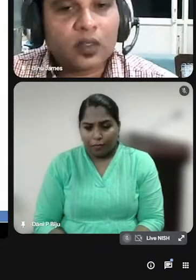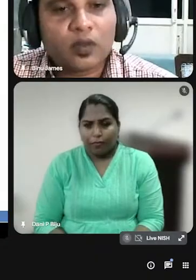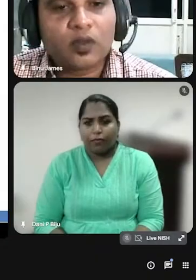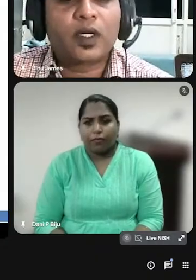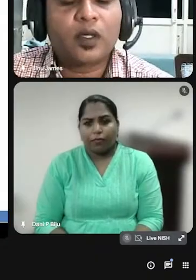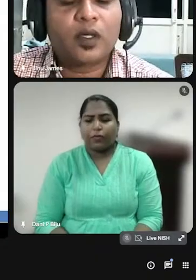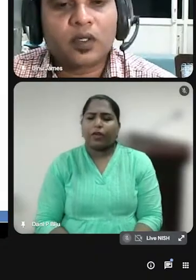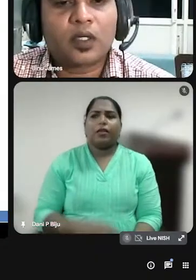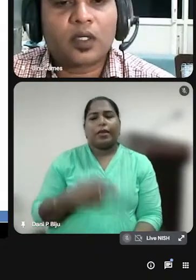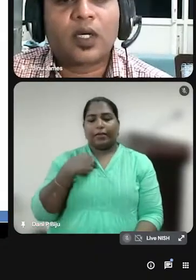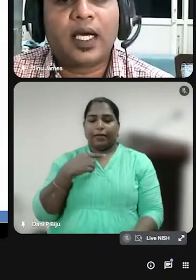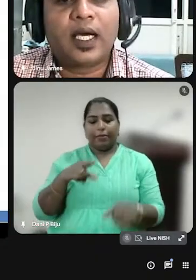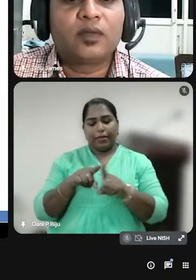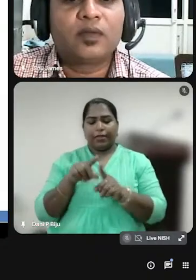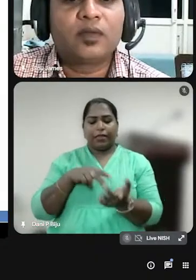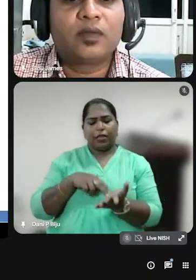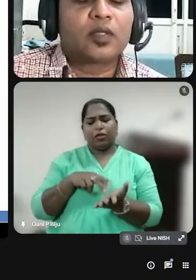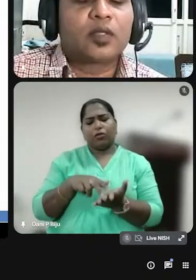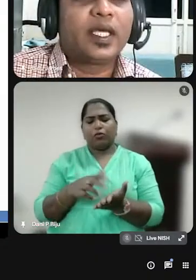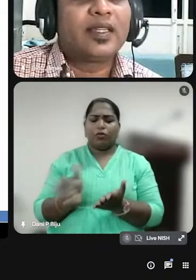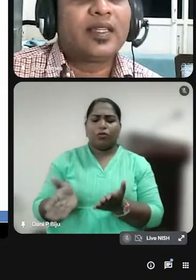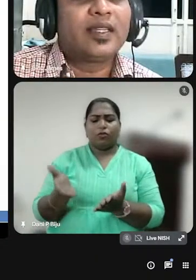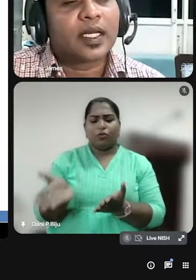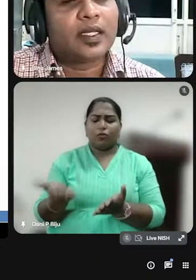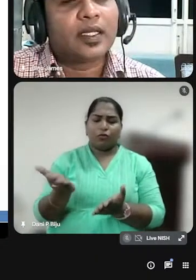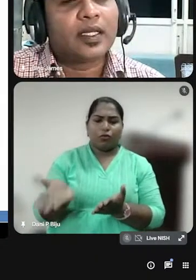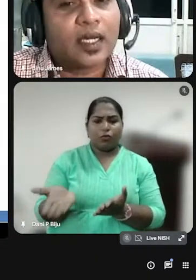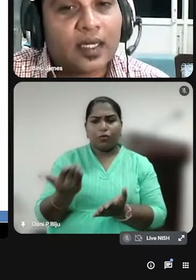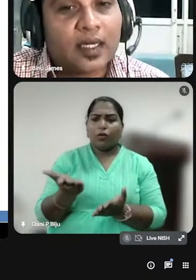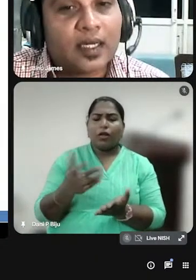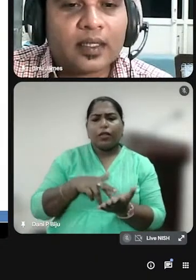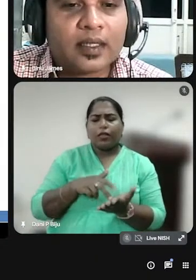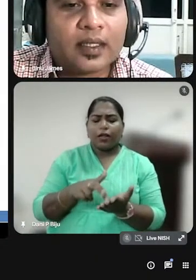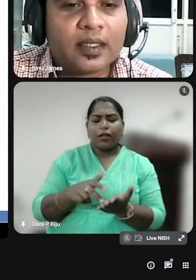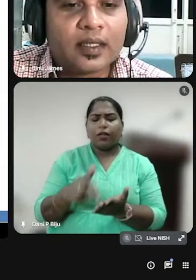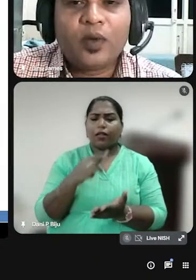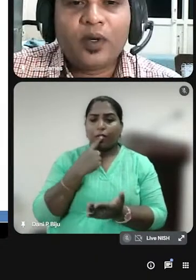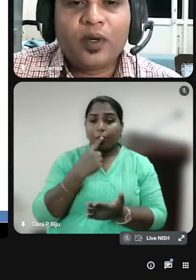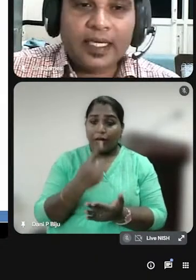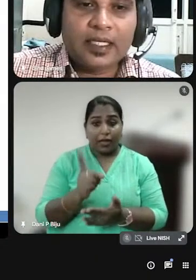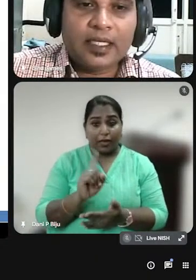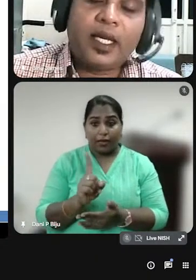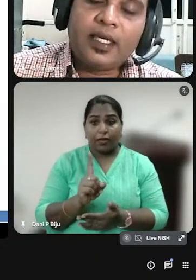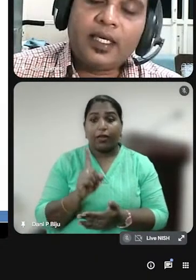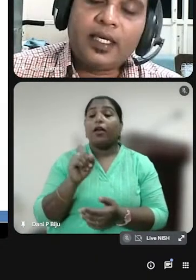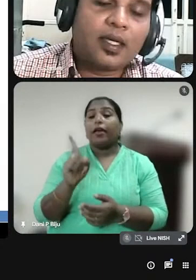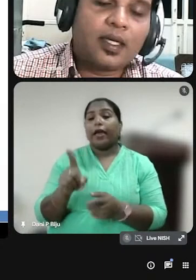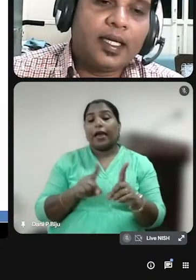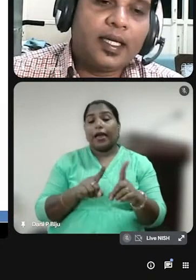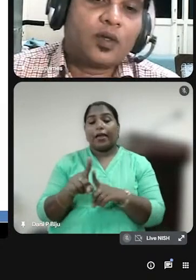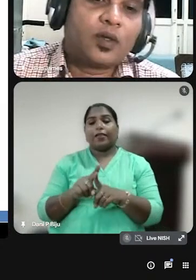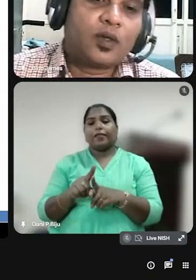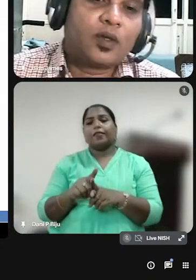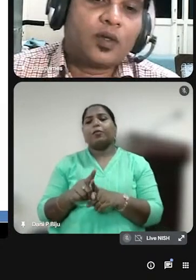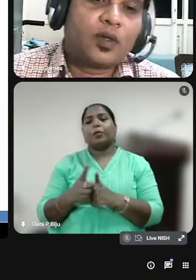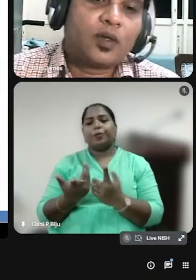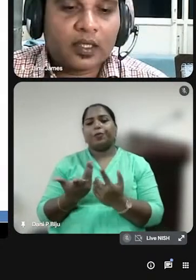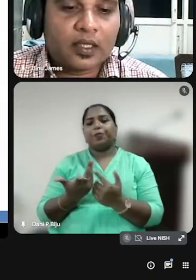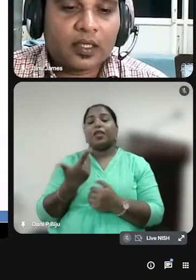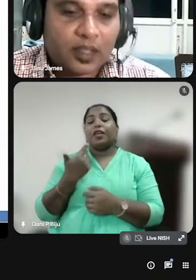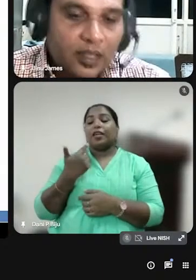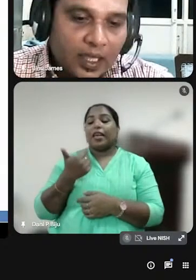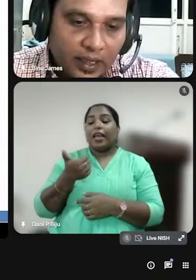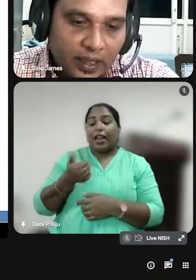നടന്നോളൂ ഫ്രണ്ടിലോട്ട് നടന്നോളൂ, കാലെടുത്ത് വെച്ച് നടന്നോളൂ എന്ന് പറയുന്നതിനെക്കാട്ടും നല്ലത് ഒരു ലൈറ്റ്, ലേസറിന്റെ ലൈറ്റ് ഉണ്ടെങ്കിൽ